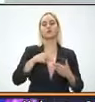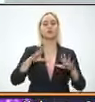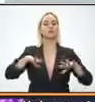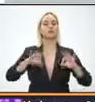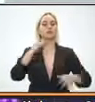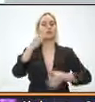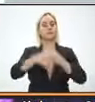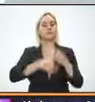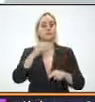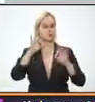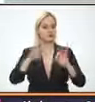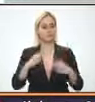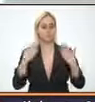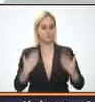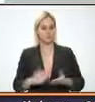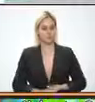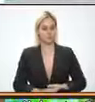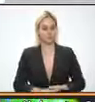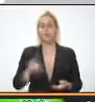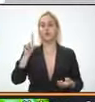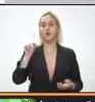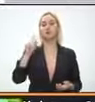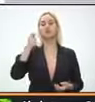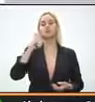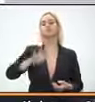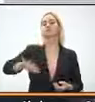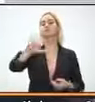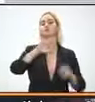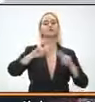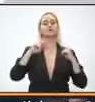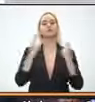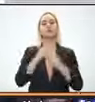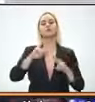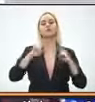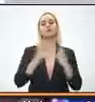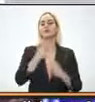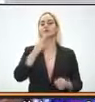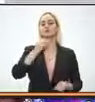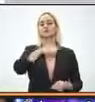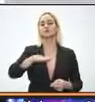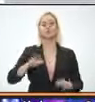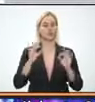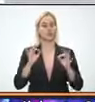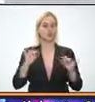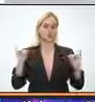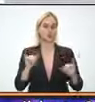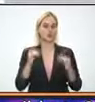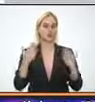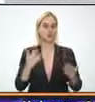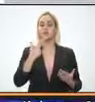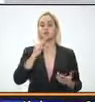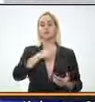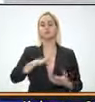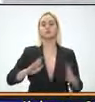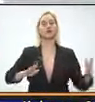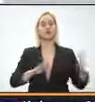özel hazırladığımız haberlerimizle başlıyoruz. 11 Ekim tüm dünyada Dünya Kız Çocukları Günü olarak kutlanıyor. Kız